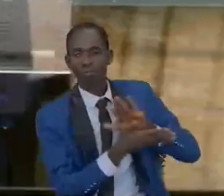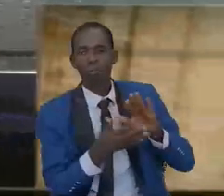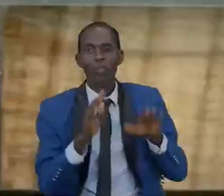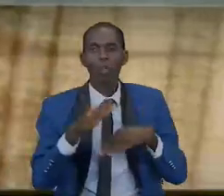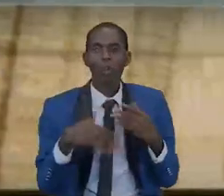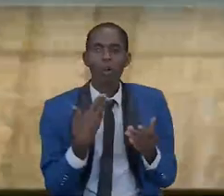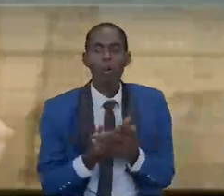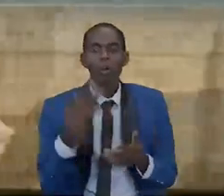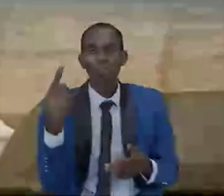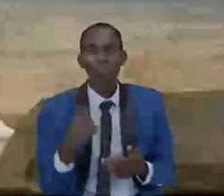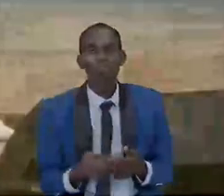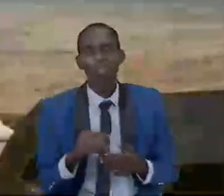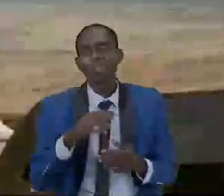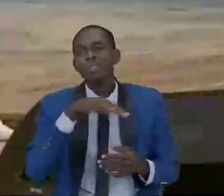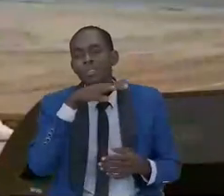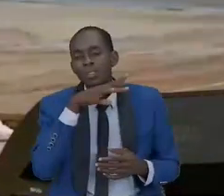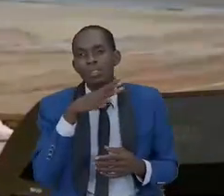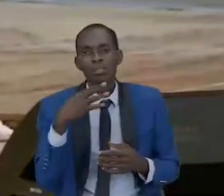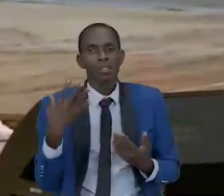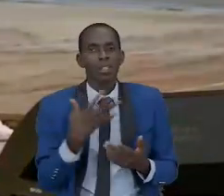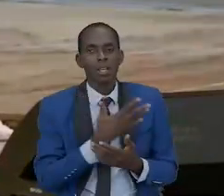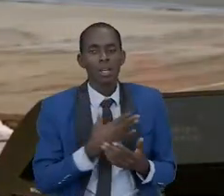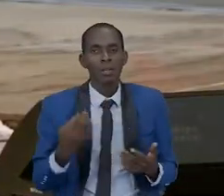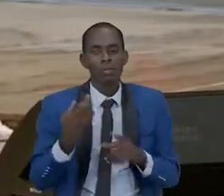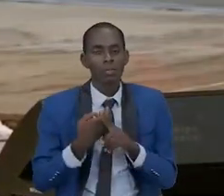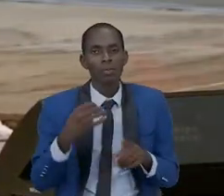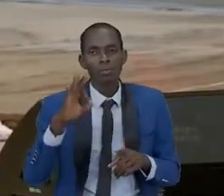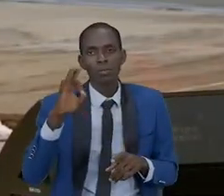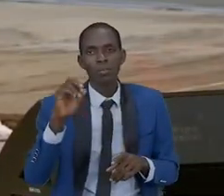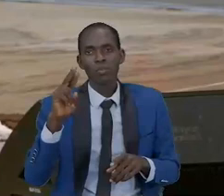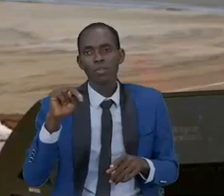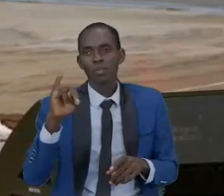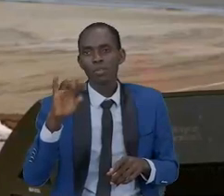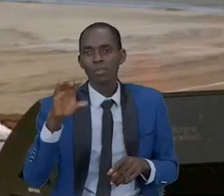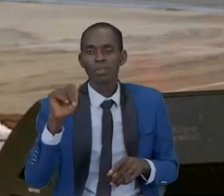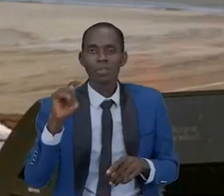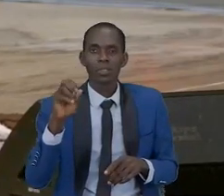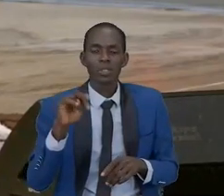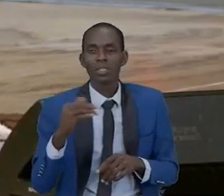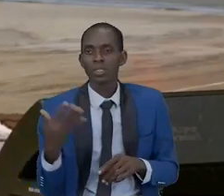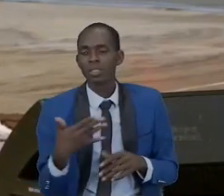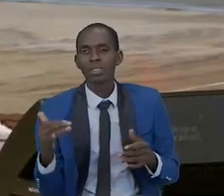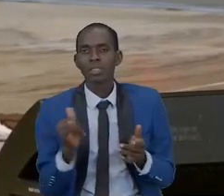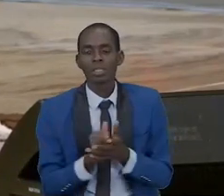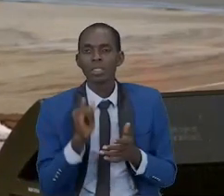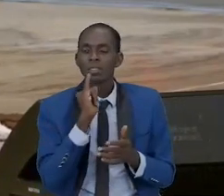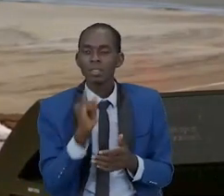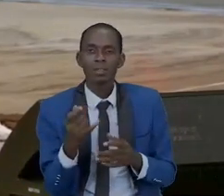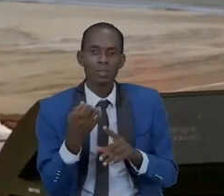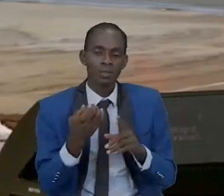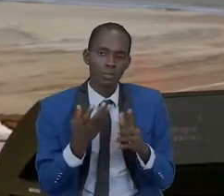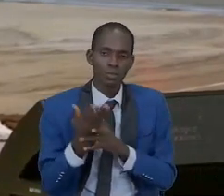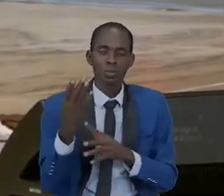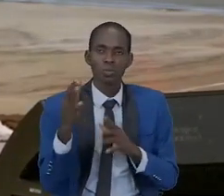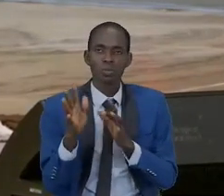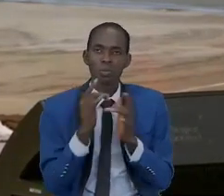s'abstenir des soude des idoles de l'impudicité des animaux étouffés et du sang verset 28 dans le